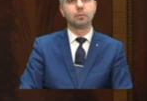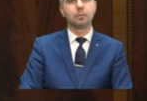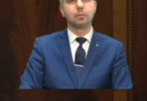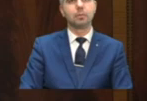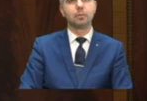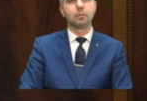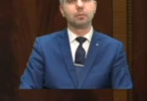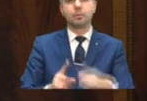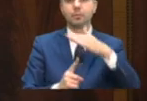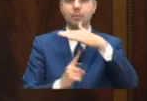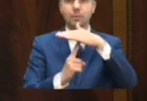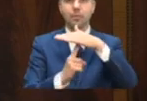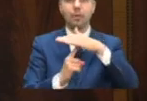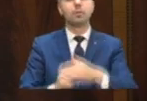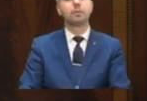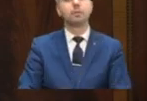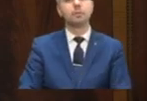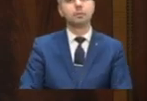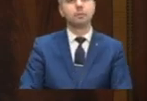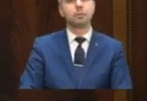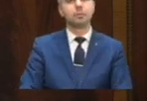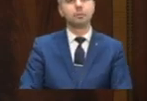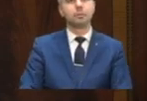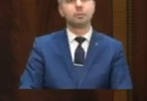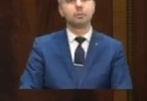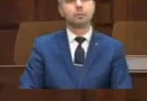نقطه النظام. السيد الرئيس